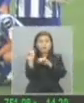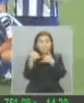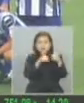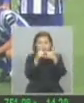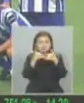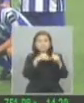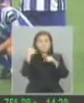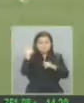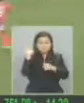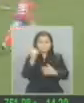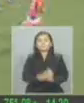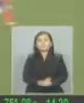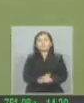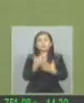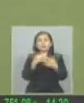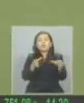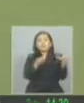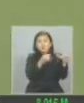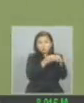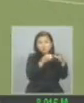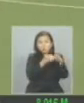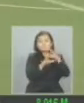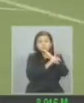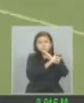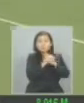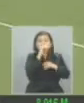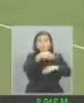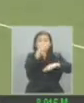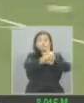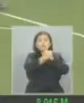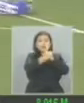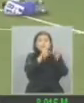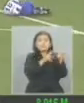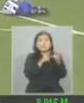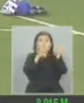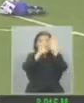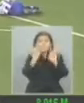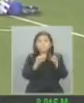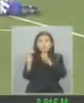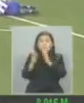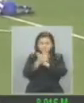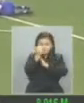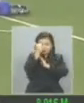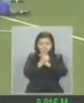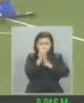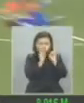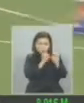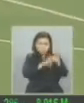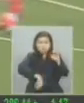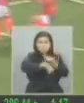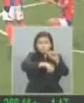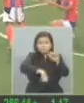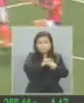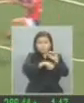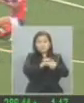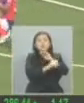ค่ะซึ่งสโมสรนั้นได้วางเป้าหมายให้กับดุสิตนำรูปแบบการทำงานที่เป็นมืออาชีพเข้ามาให้กับนักเตะศรีราชามาก